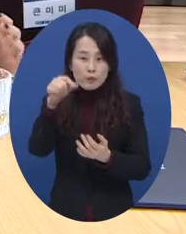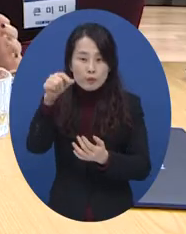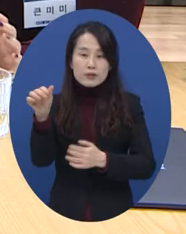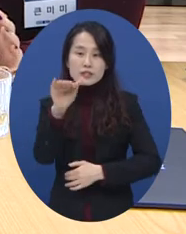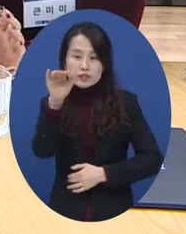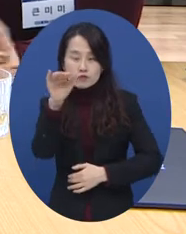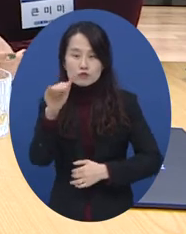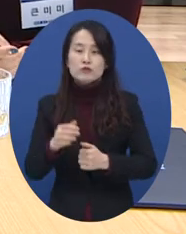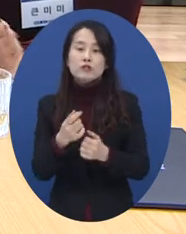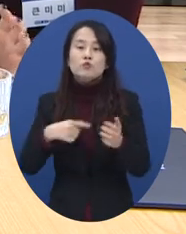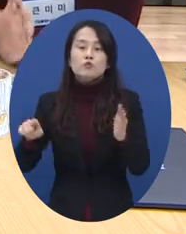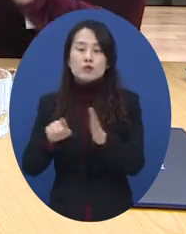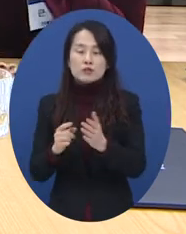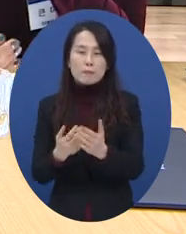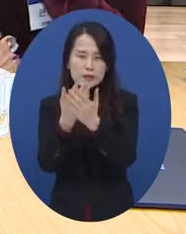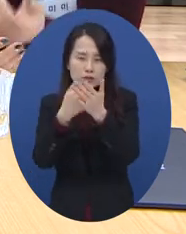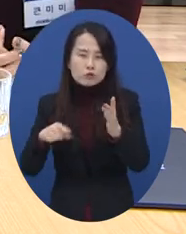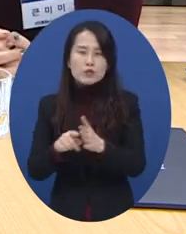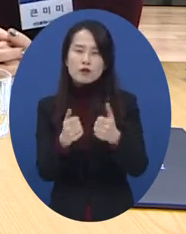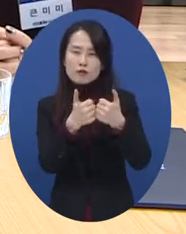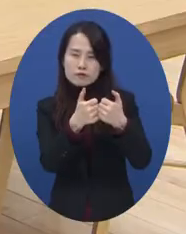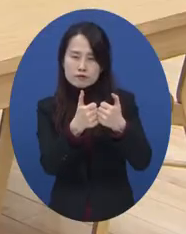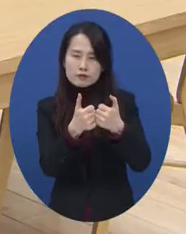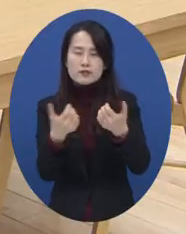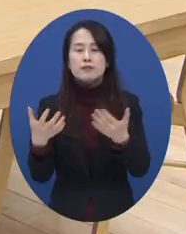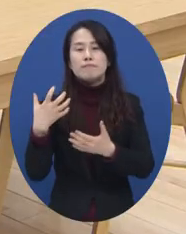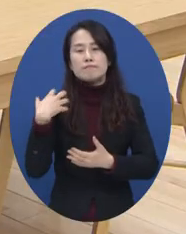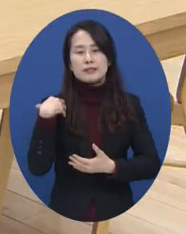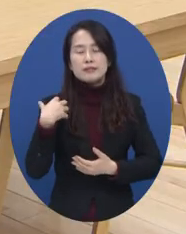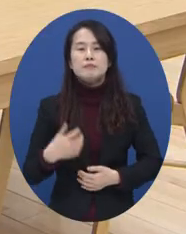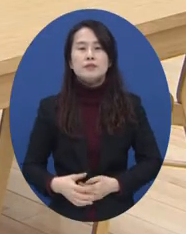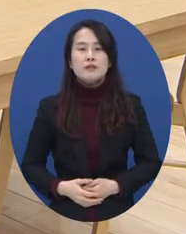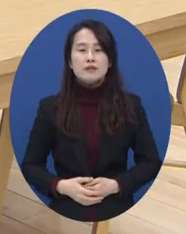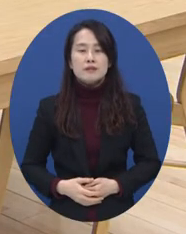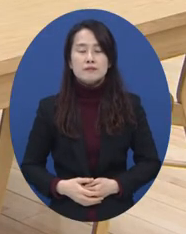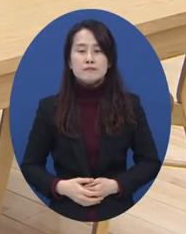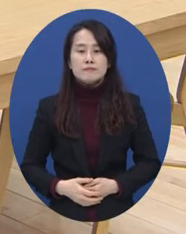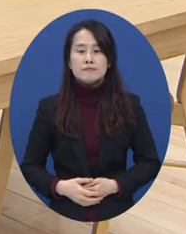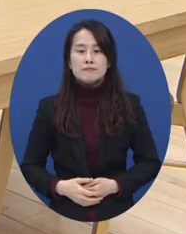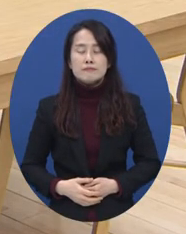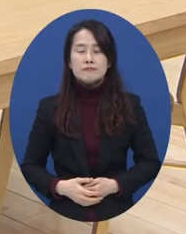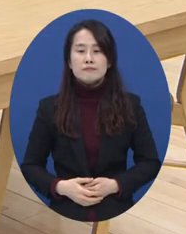기준을 세우고 이 축제 발전을 위한 자문을 수행하게 됩니다